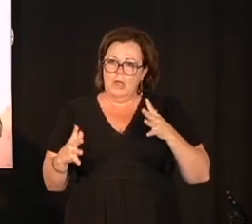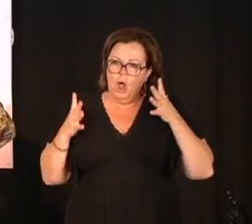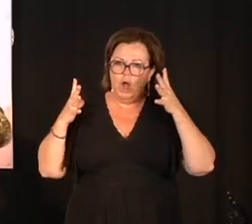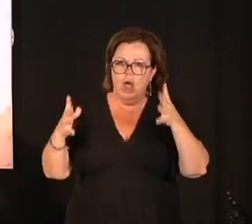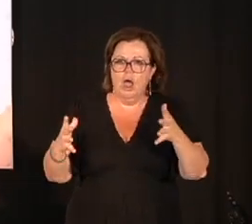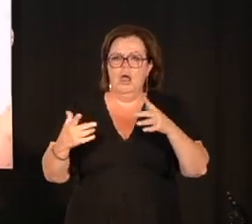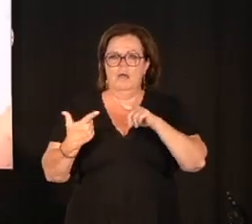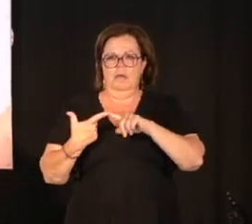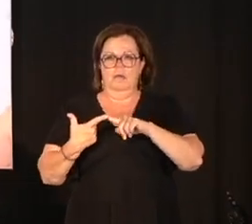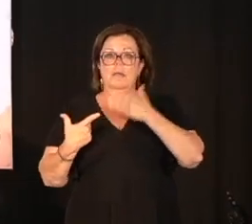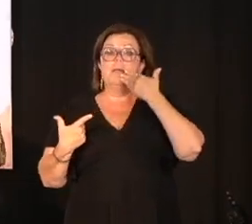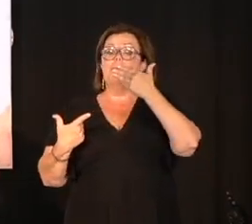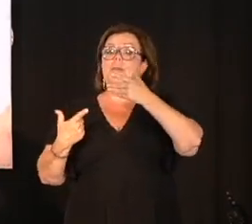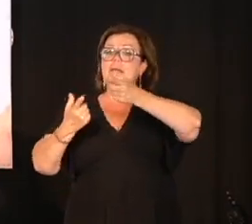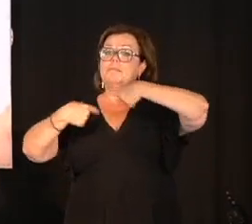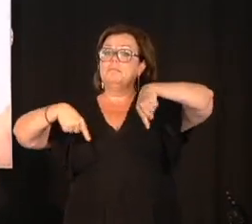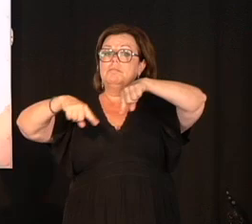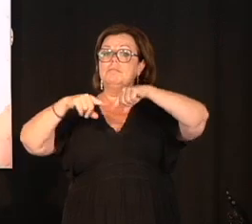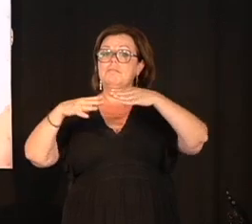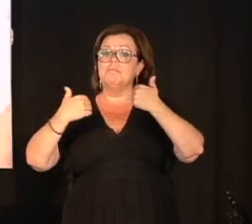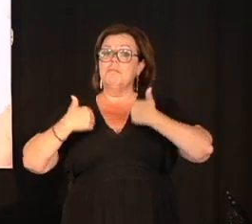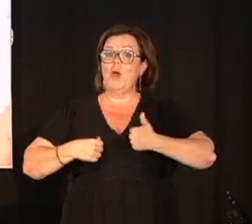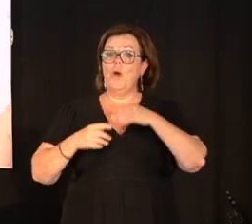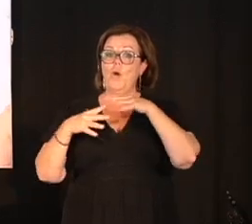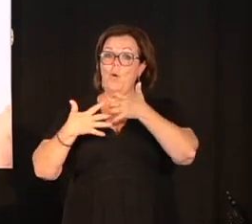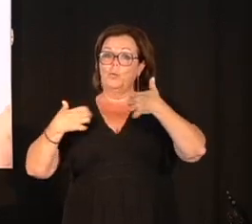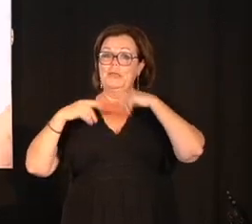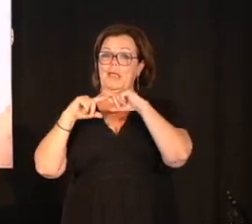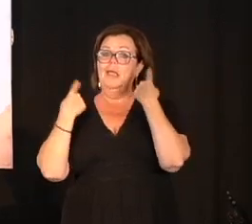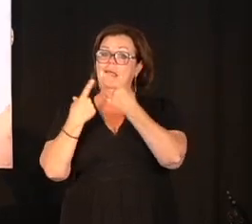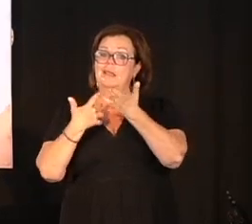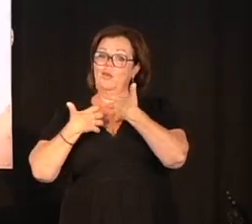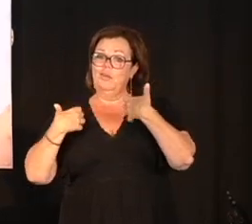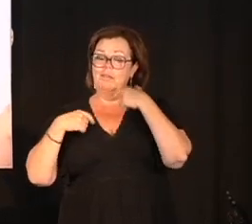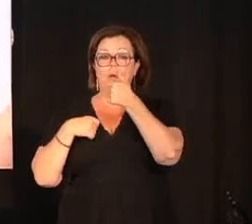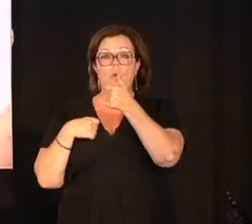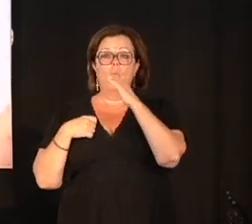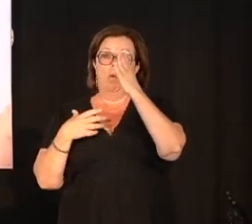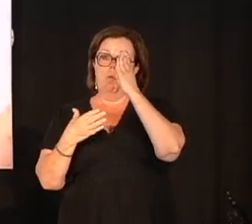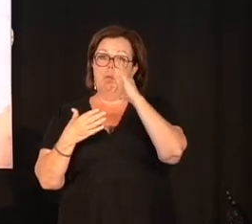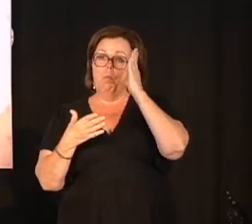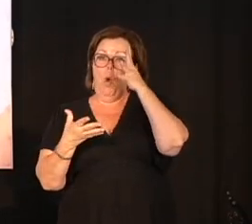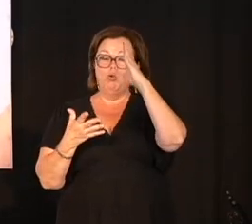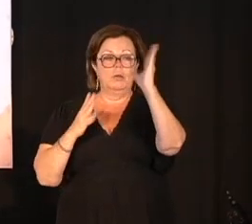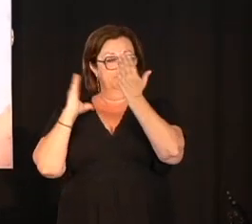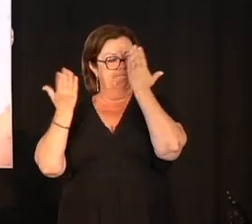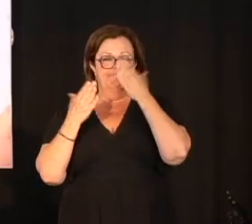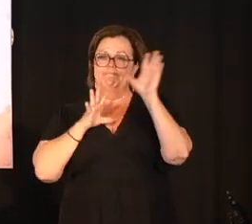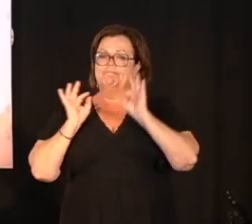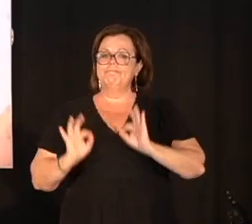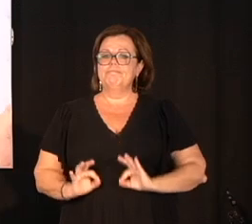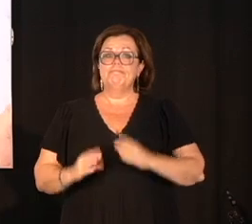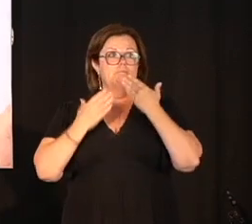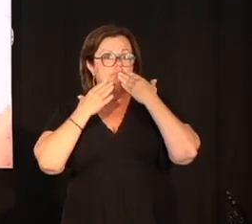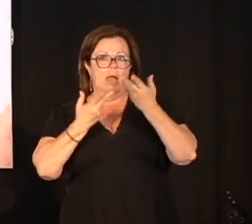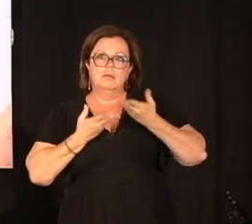membres du comité scientifique qui ont participé à la sélection de tous ces projets, remercier le public